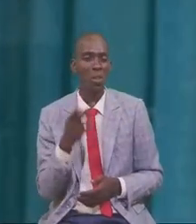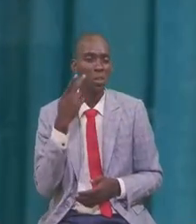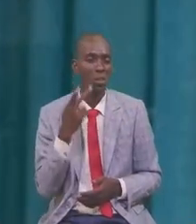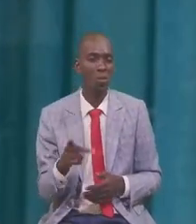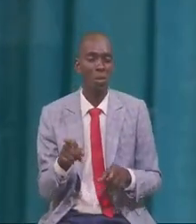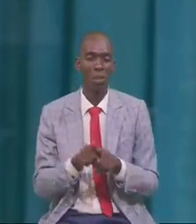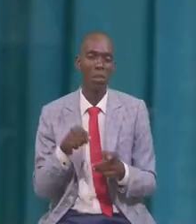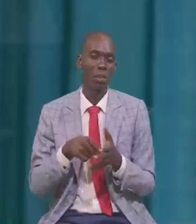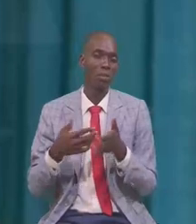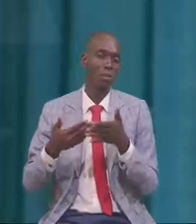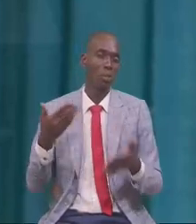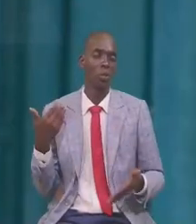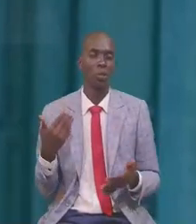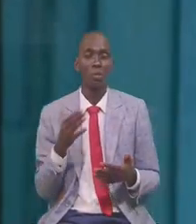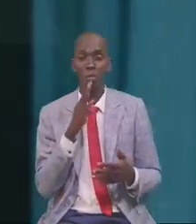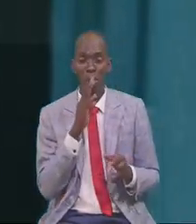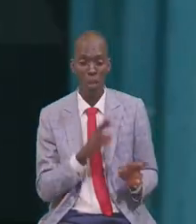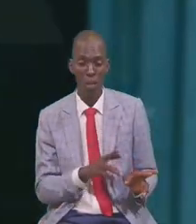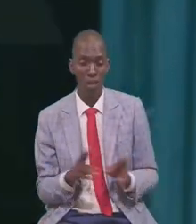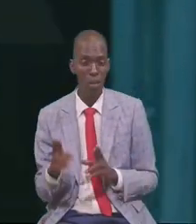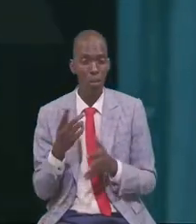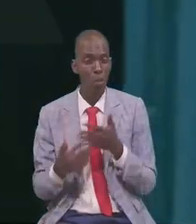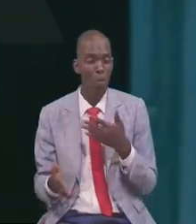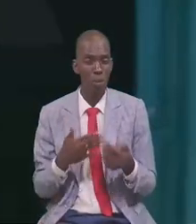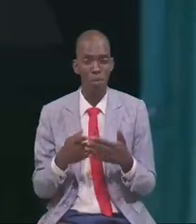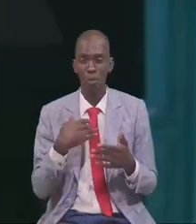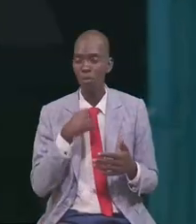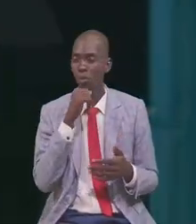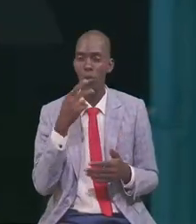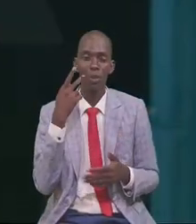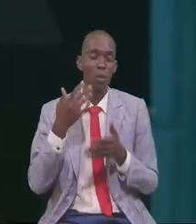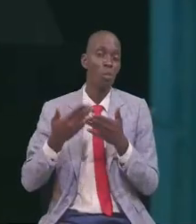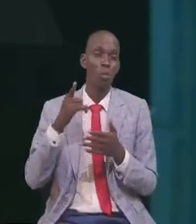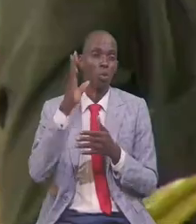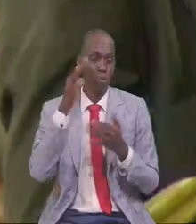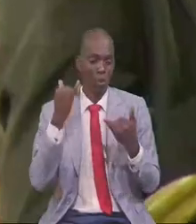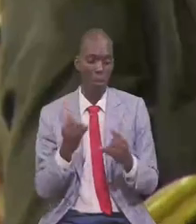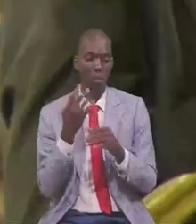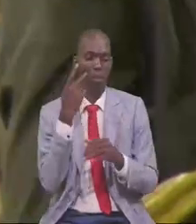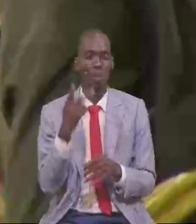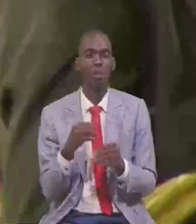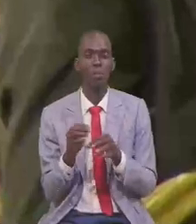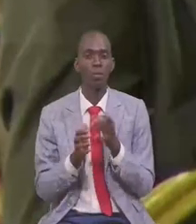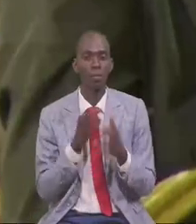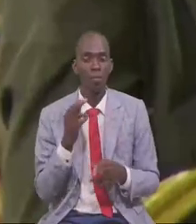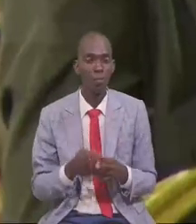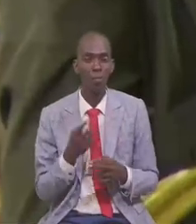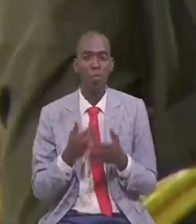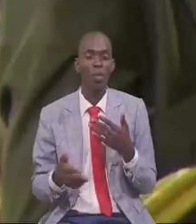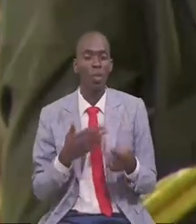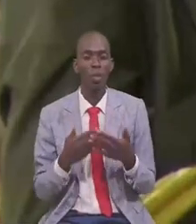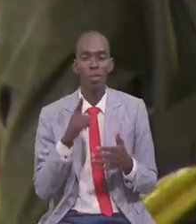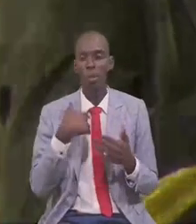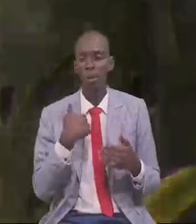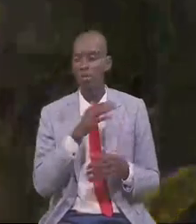manière avant. Prépare-toi. Ce que tu n'as jamais vu, tu vas voir ça maintenant. Ce que tu n'as jamais connu, tu vas